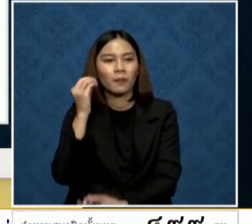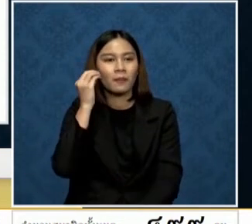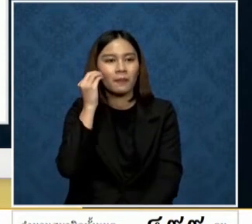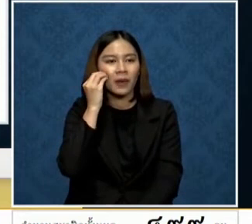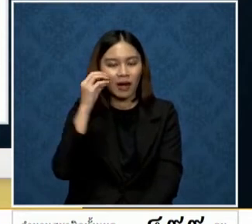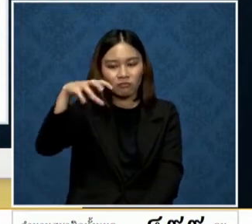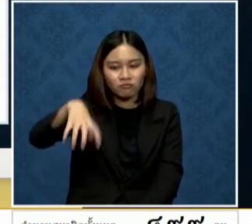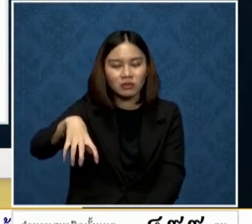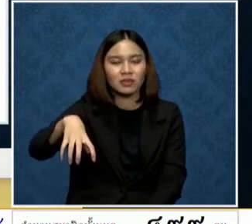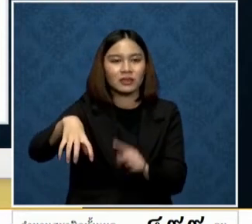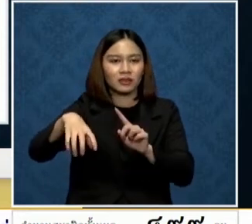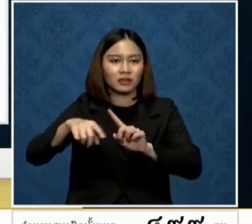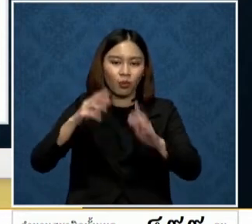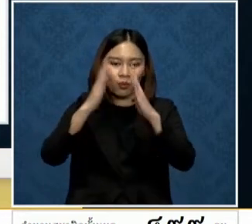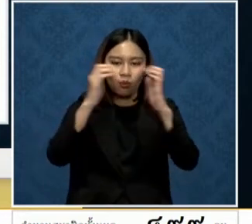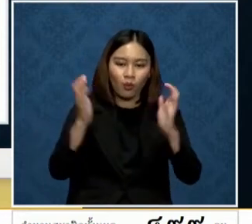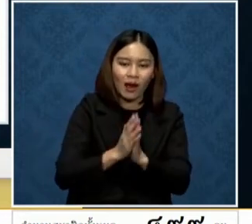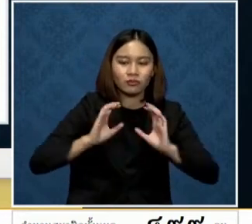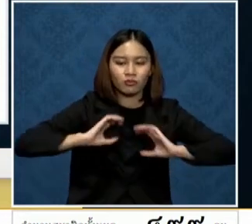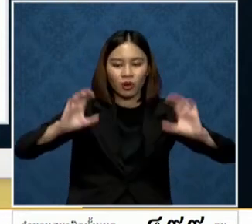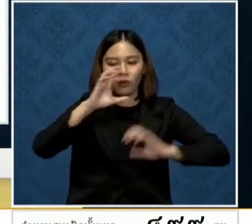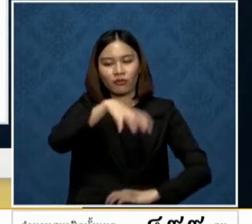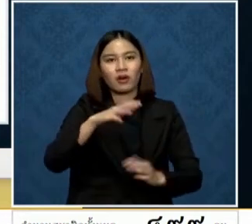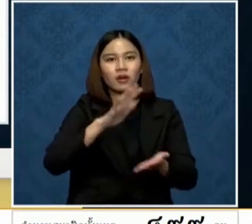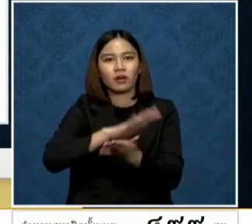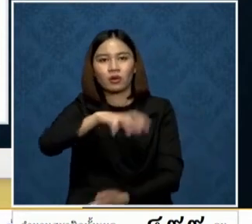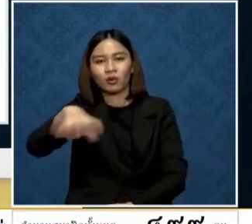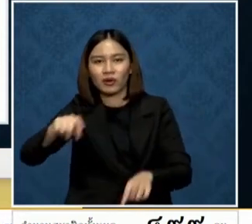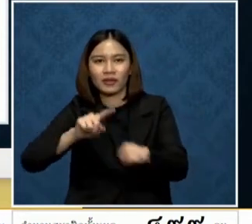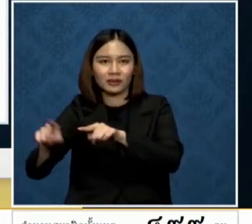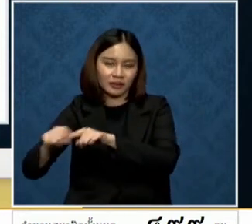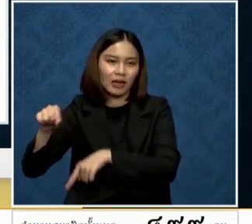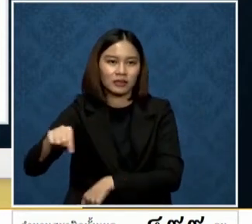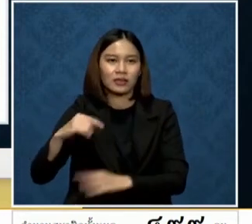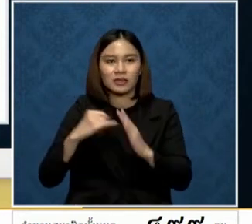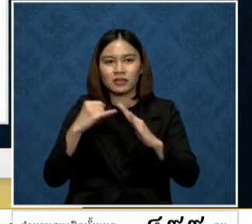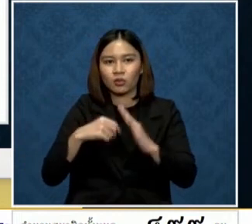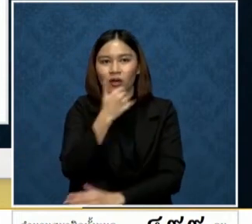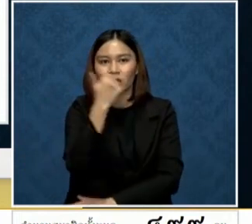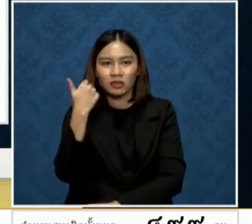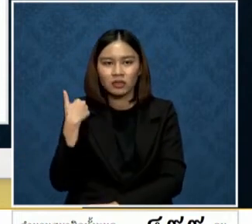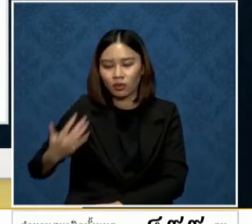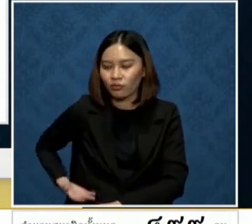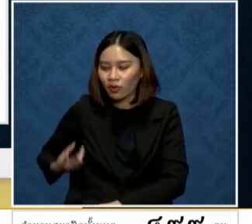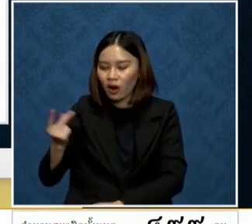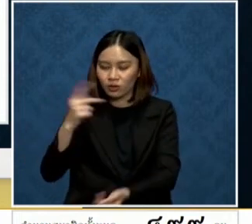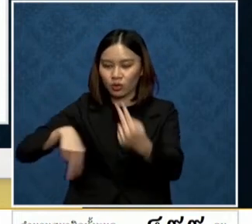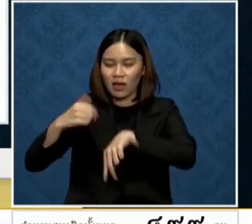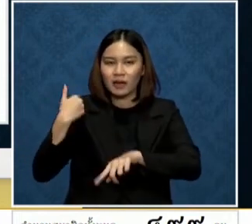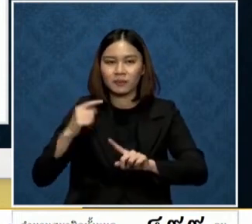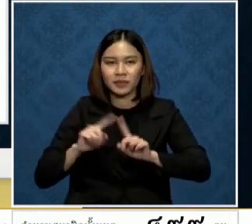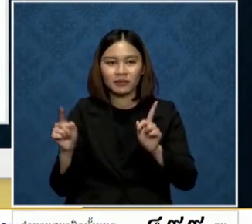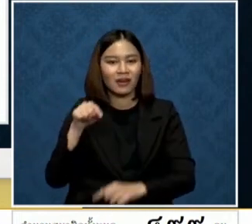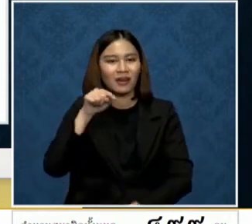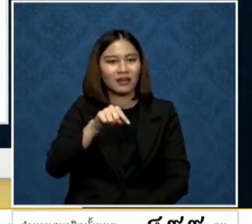คะไปถึงที่อยู่อาศัยวัดสถานที่ราชการและโรงเรียนในบริเวณใกล้เคียงนะคะจังหวัดอื่นอาจจะมีสุนัขเฝ้าบ้านแต่ที่